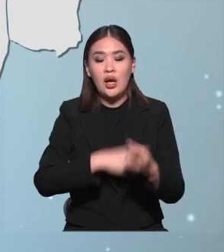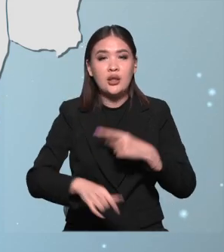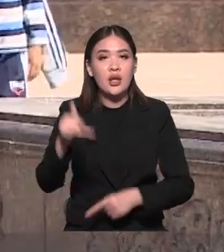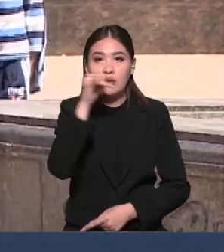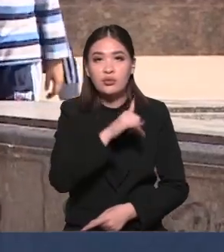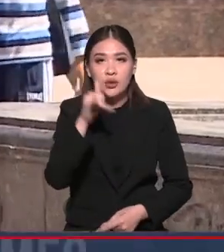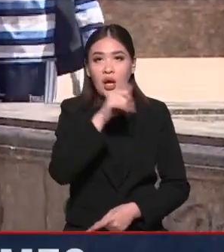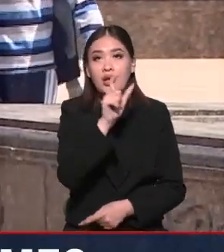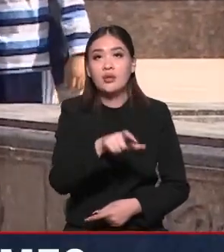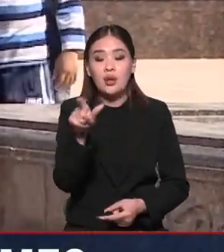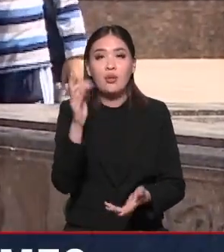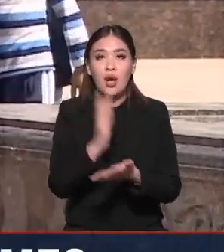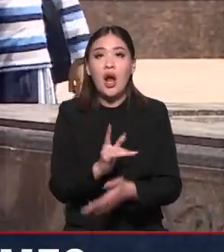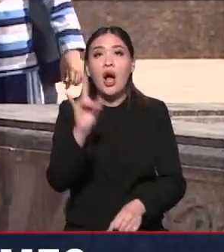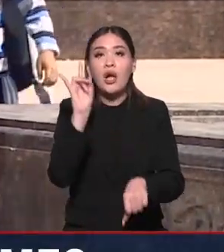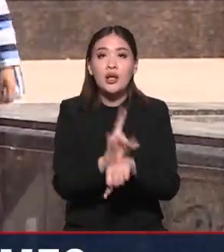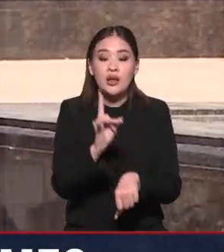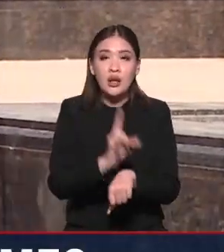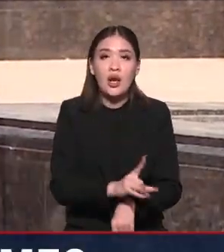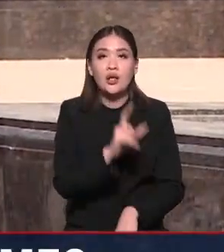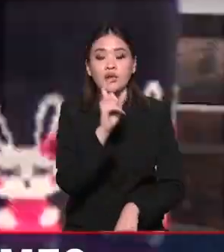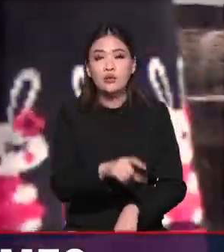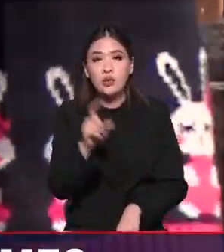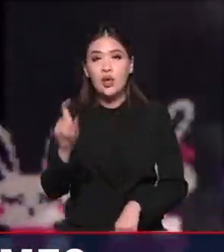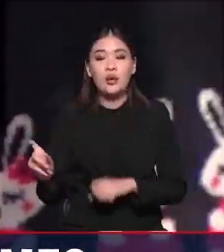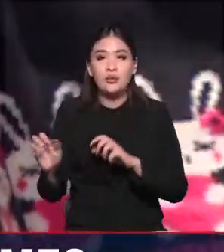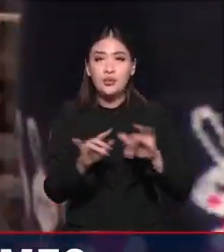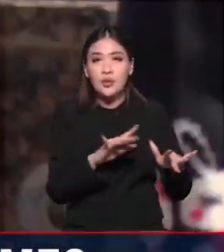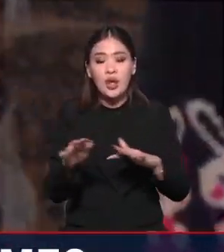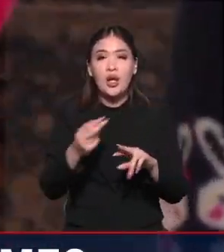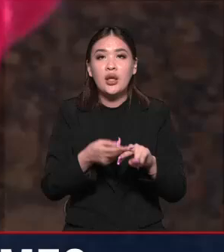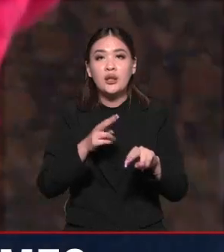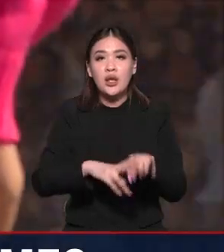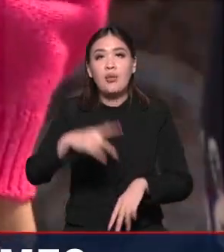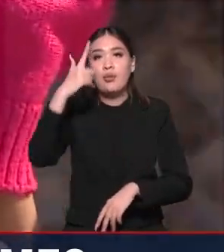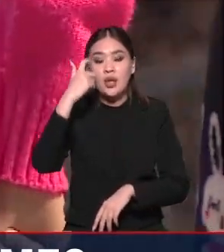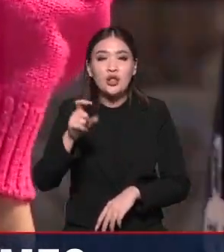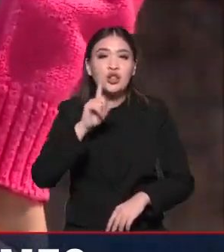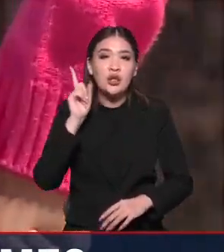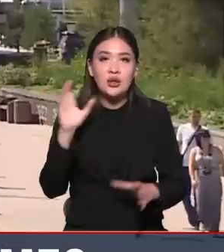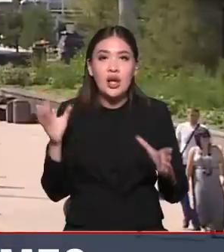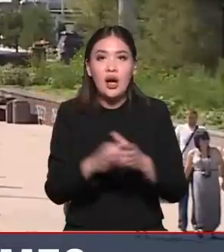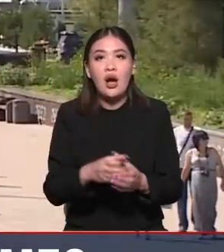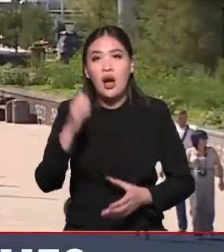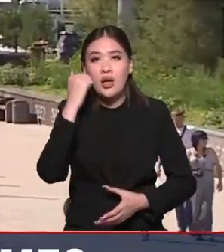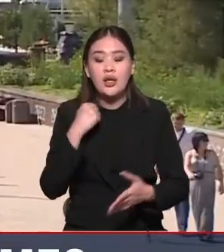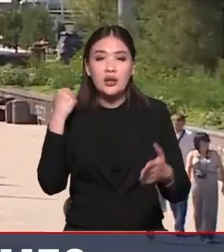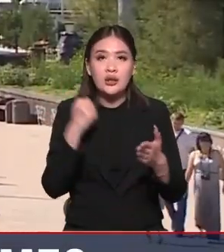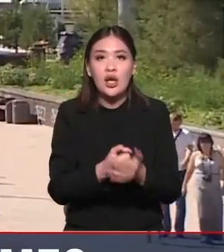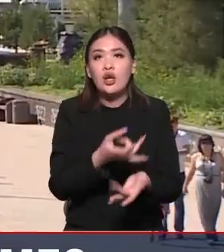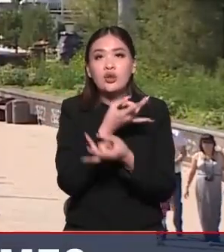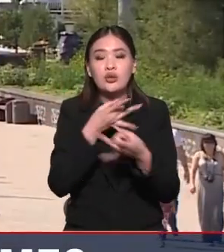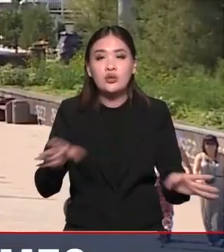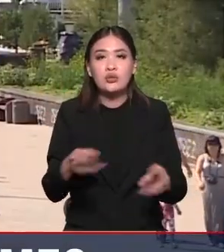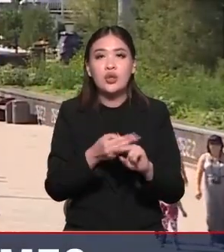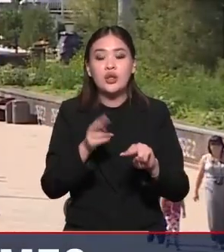бар. Алаяқтарға тұтылып, ұтылып жататындардың дені қарттар. Сондықтан ес білетін жастан еңкейген қарияға дейін кез келген күмәнді